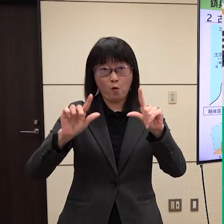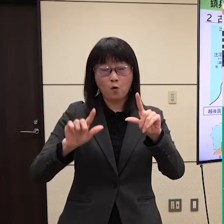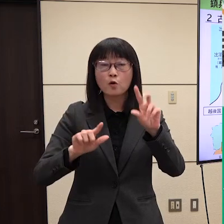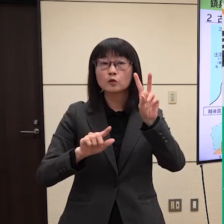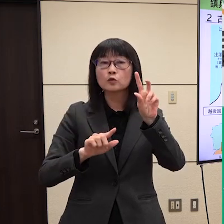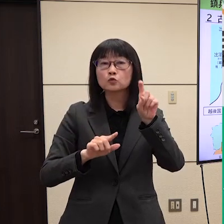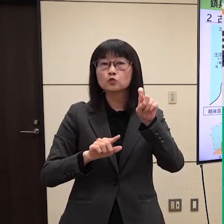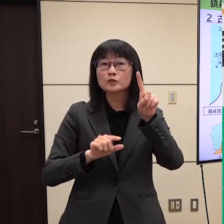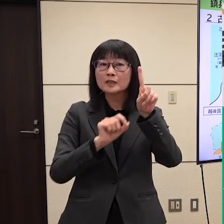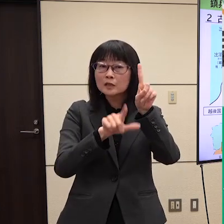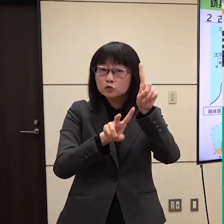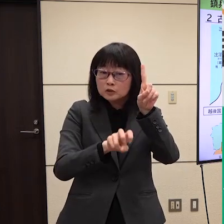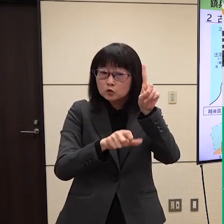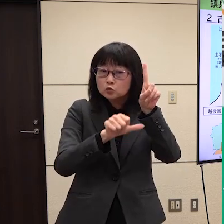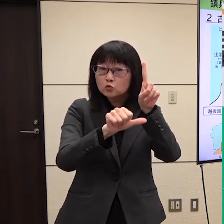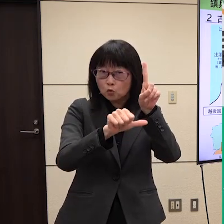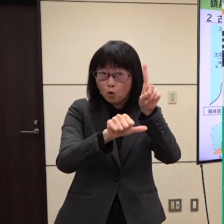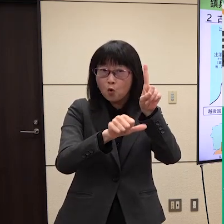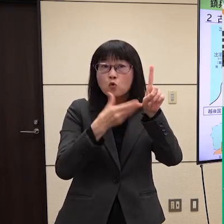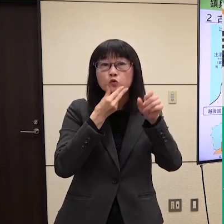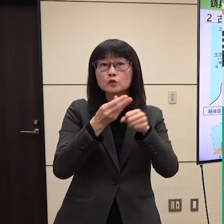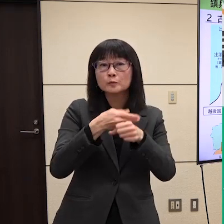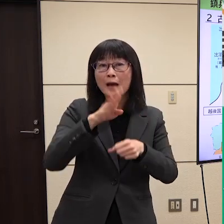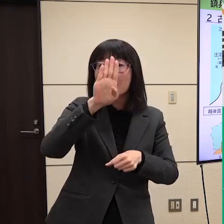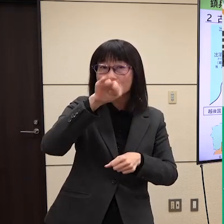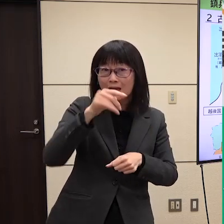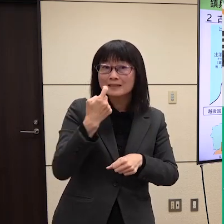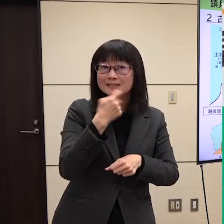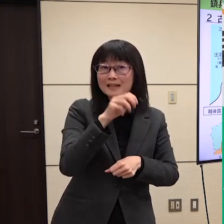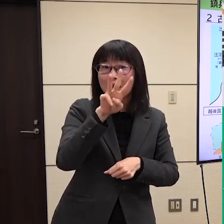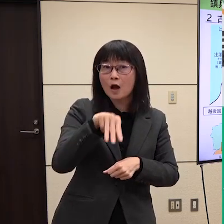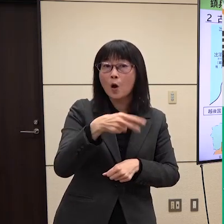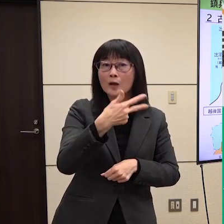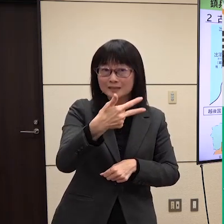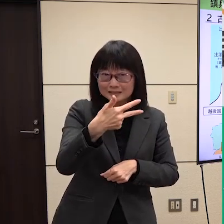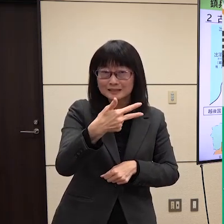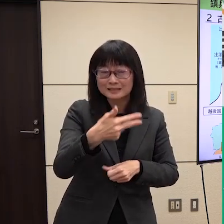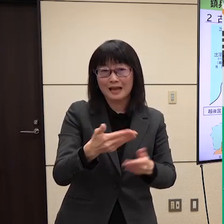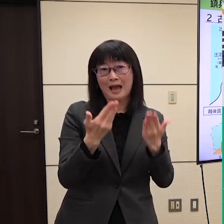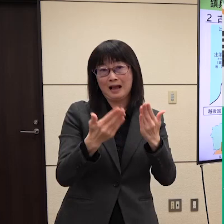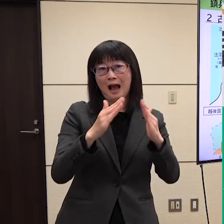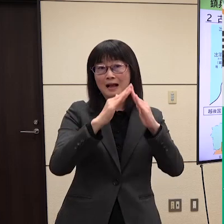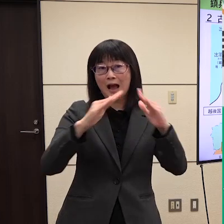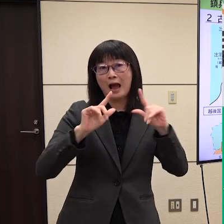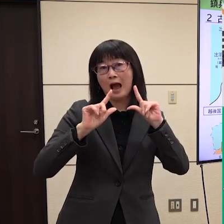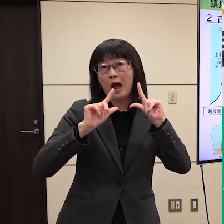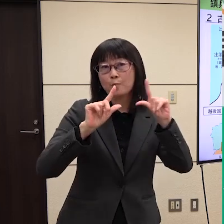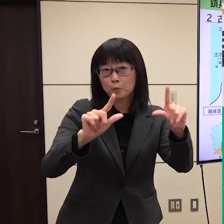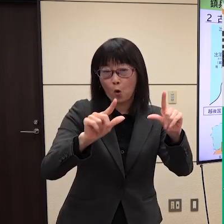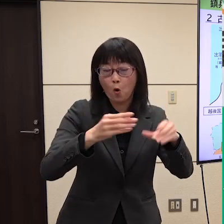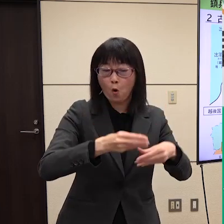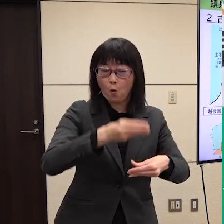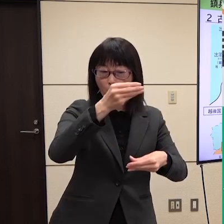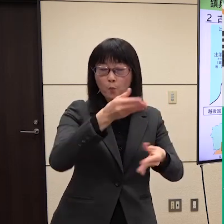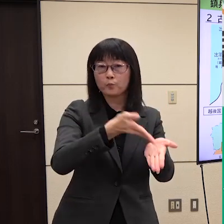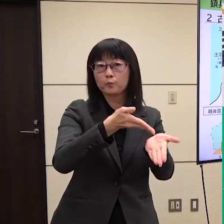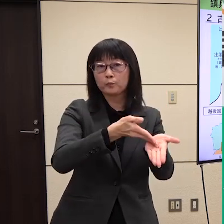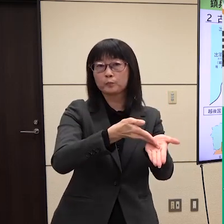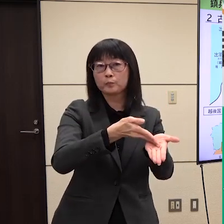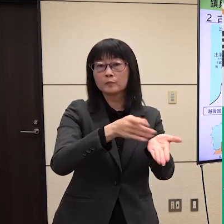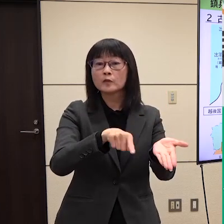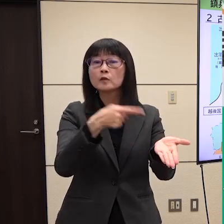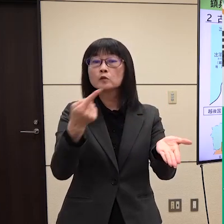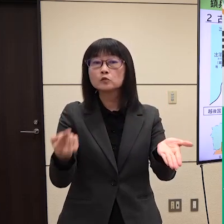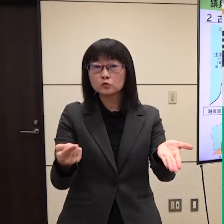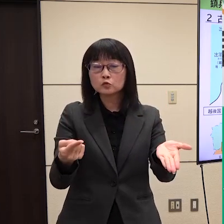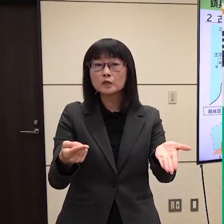の25日の福島県考古学会白川市で開催されますが、ここで発表し、12月の2日には